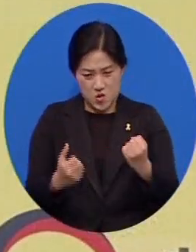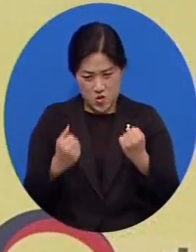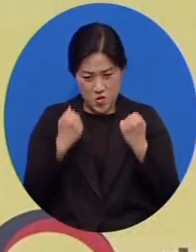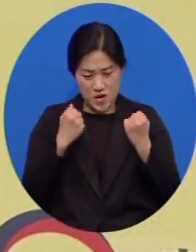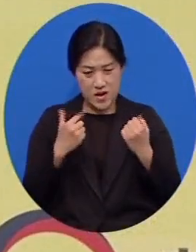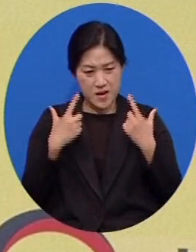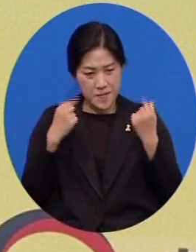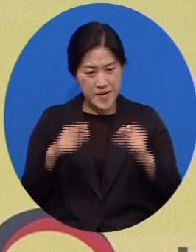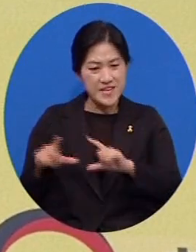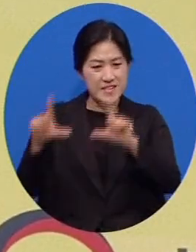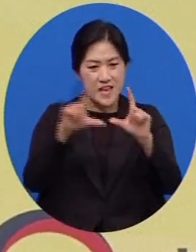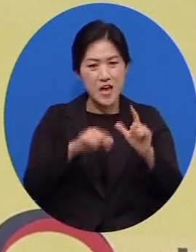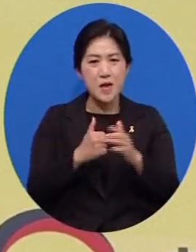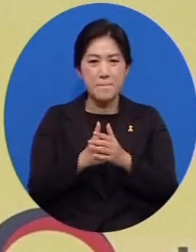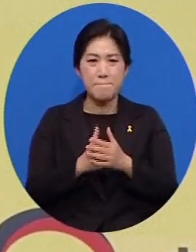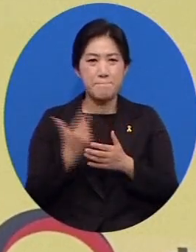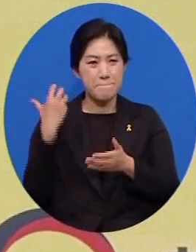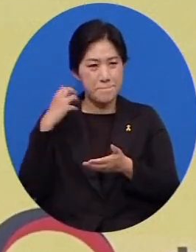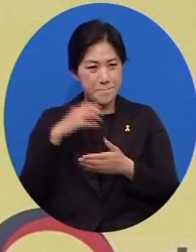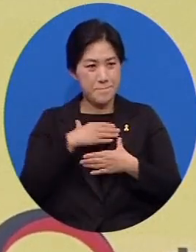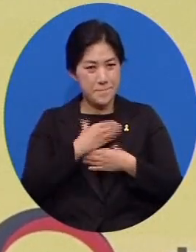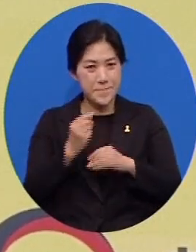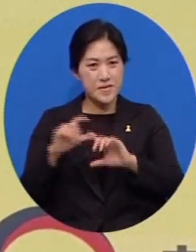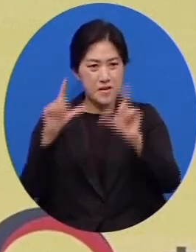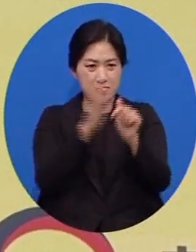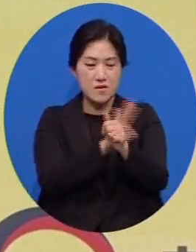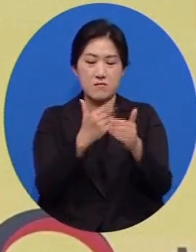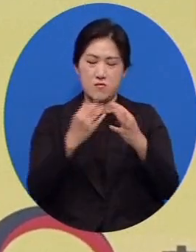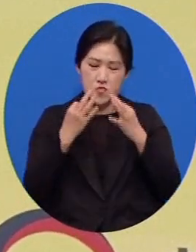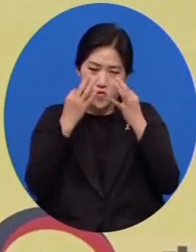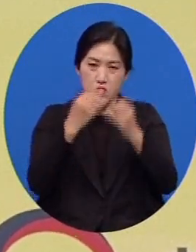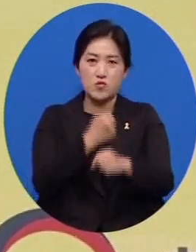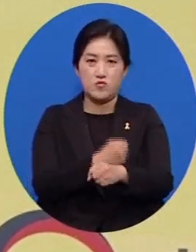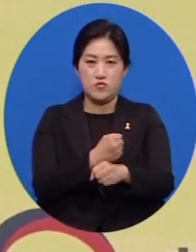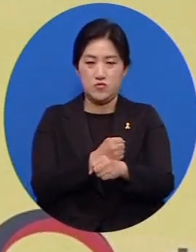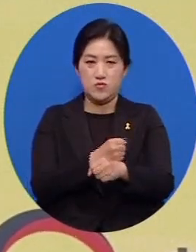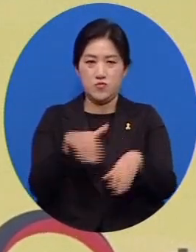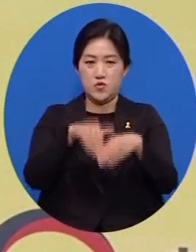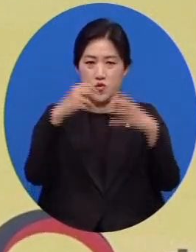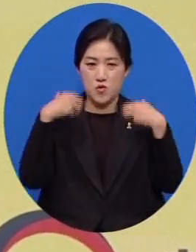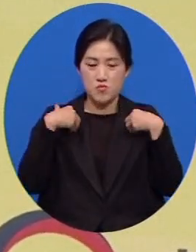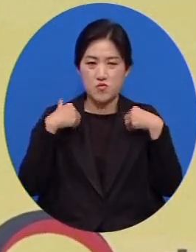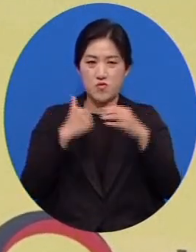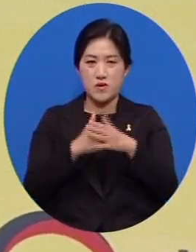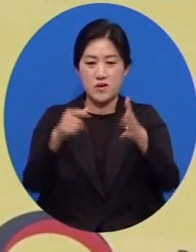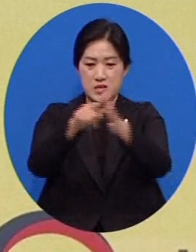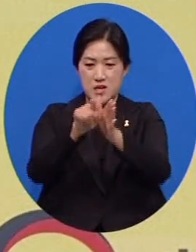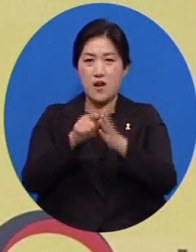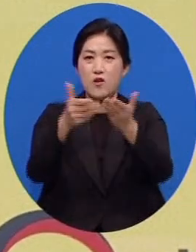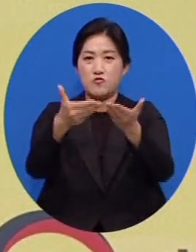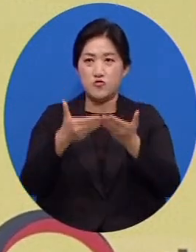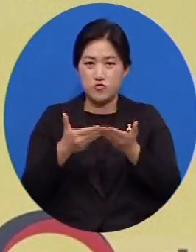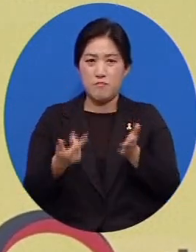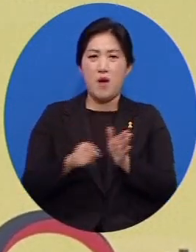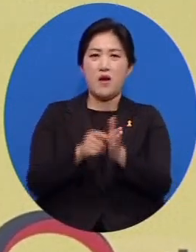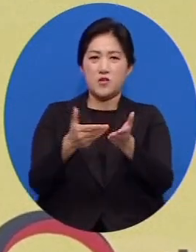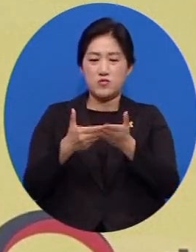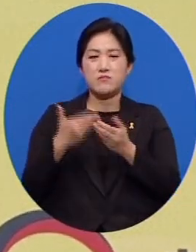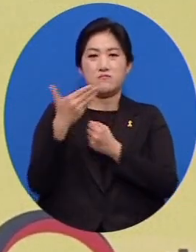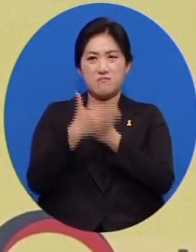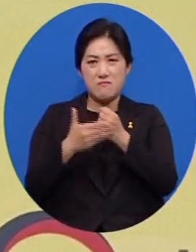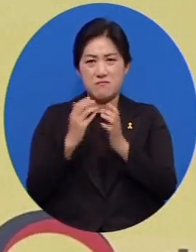애쓰고 있습니다. 정부에게 보내주시는 신뢰 앞에 문재인 정부는 혼신의